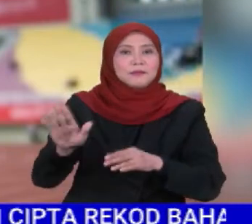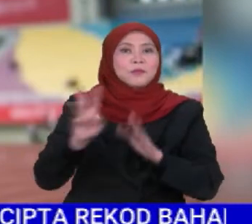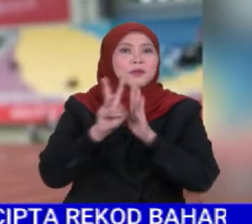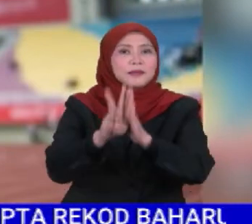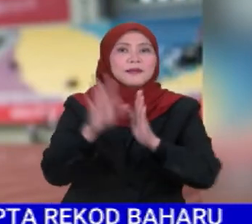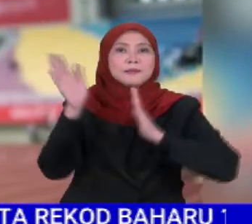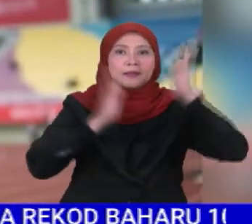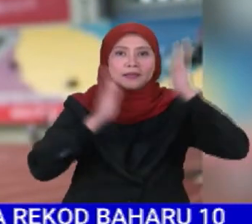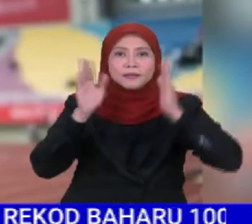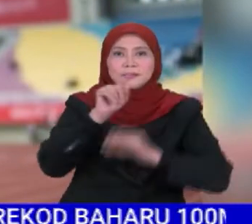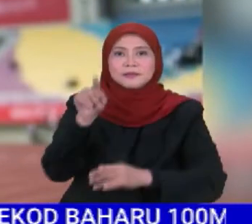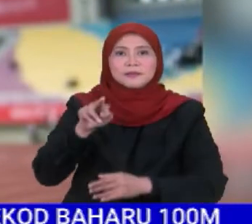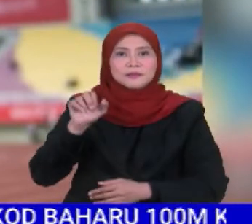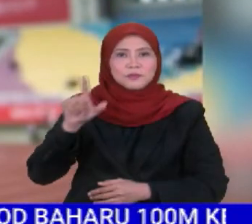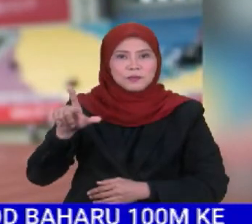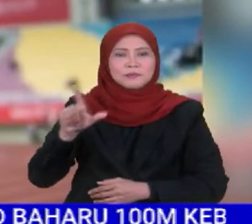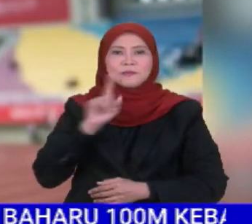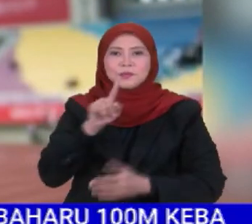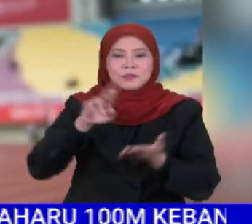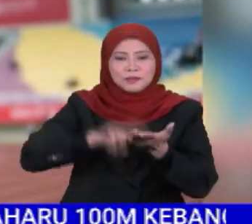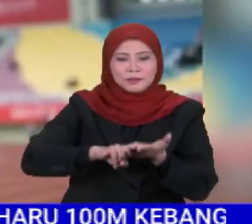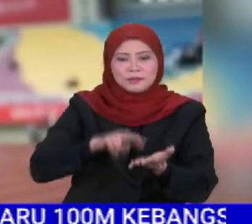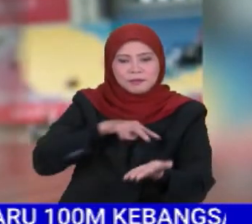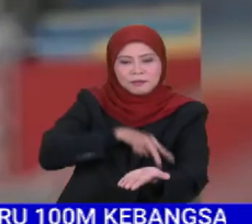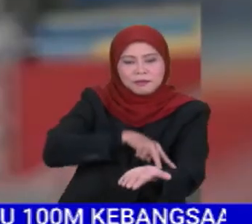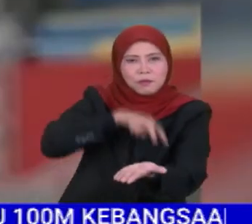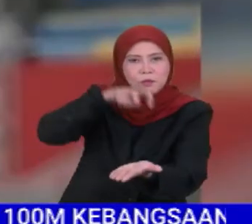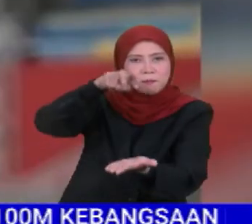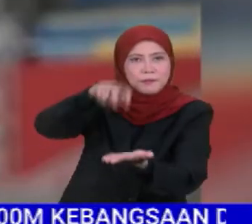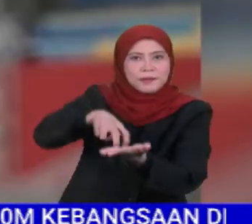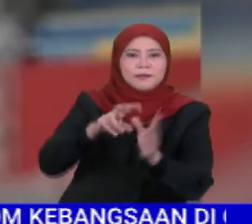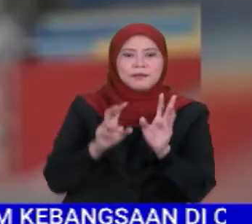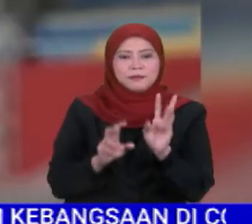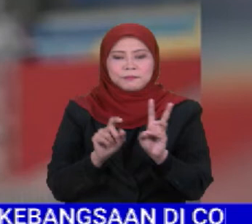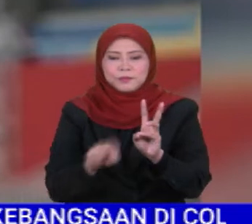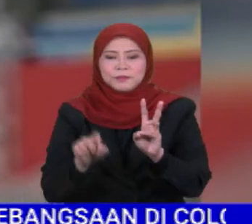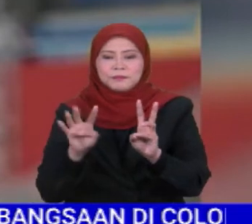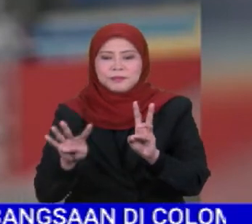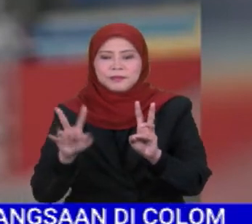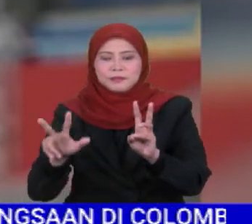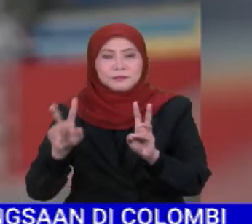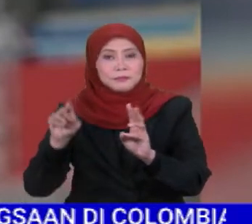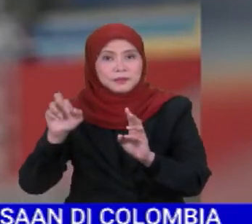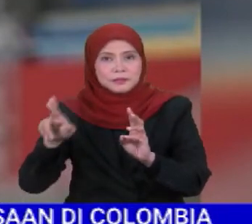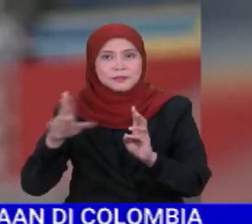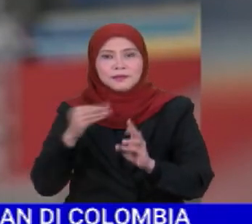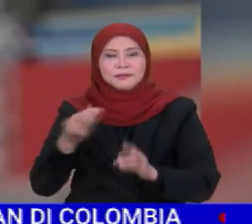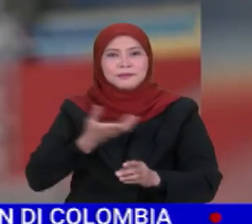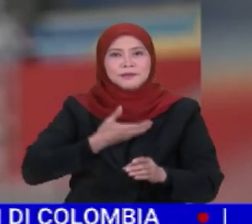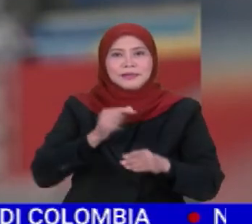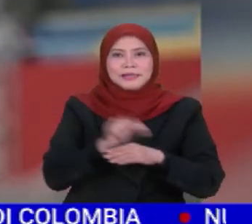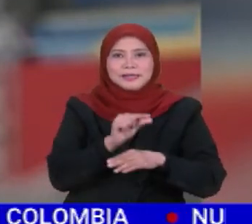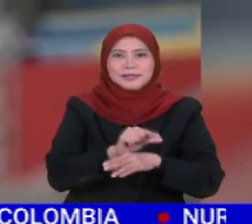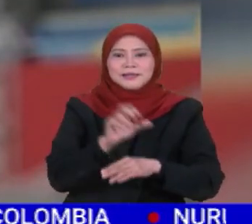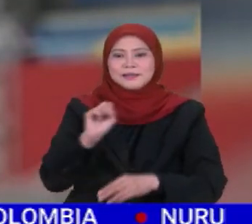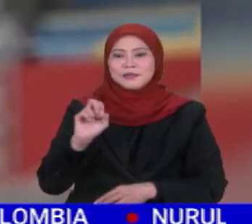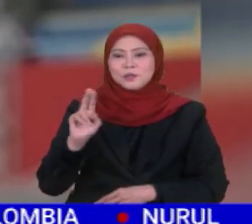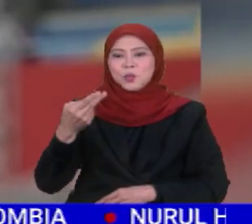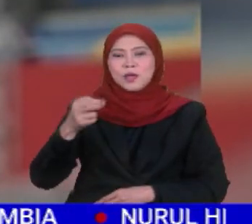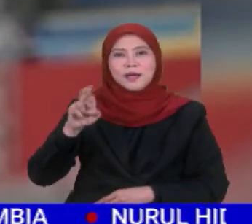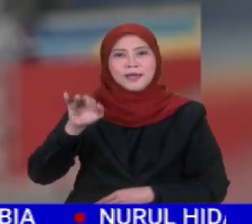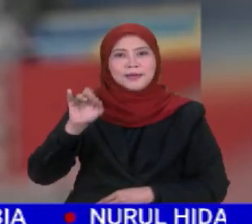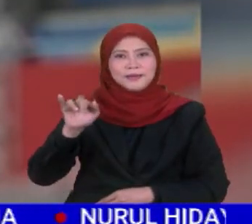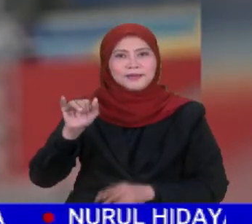wakil beli Shu kifli Abdullah yang mencatat lompatan sejauh 6437 meregang sesuai diraih suhairi